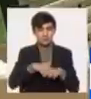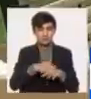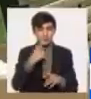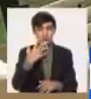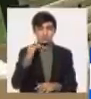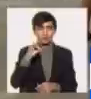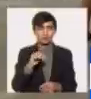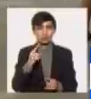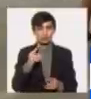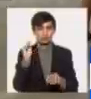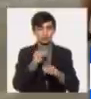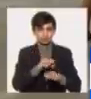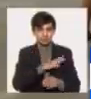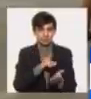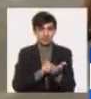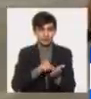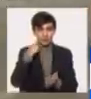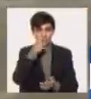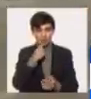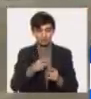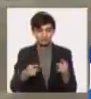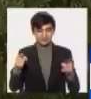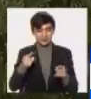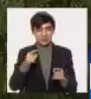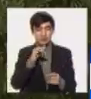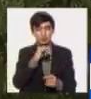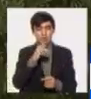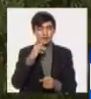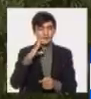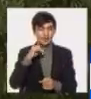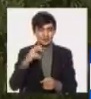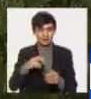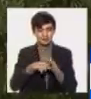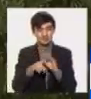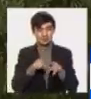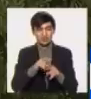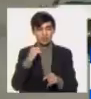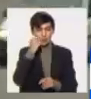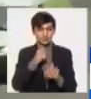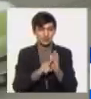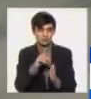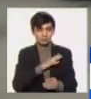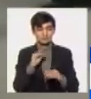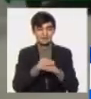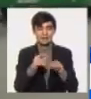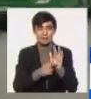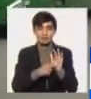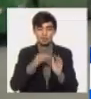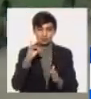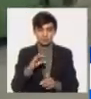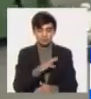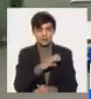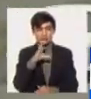всего 5%. Пенсии ежегодно индексируются на уровне инфляции. С начала года они уже были повышены на 7%,